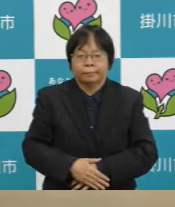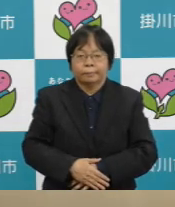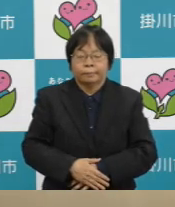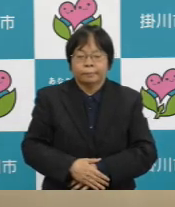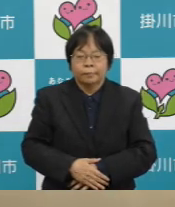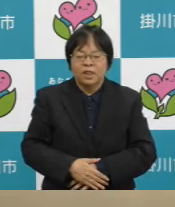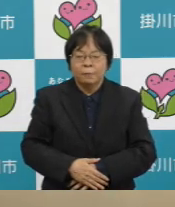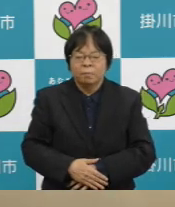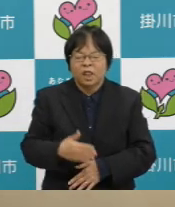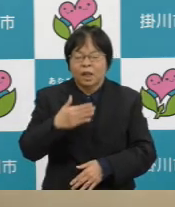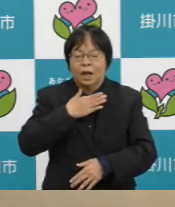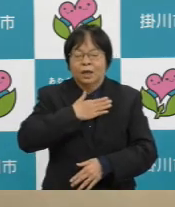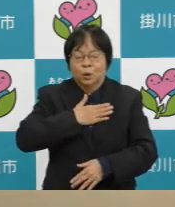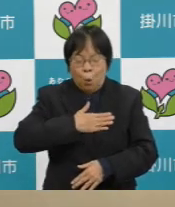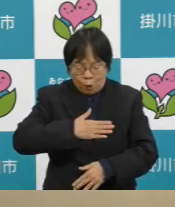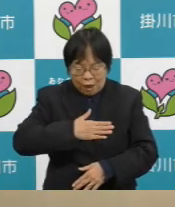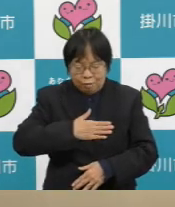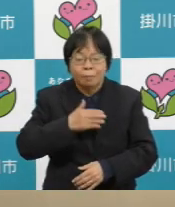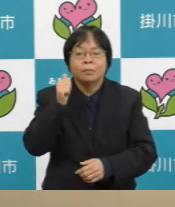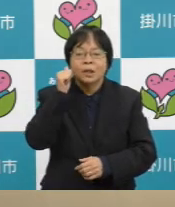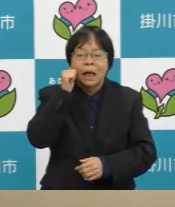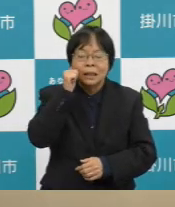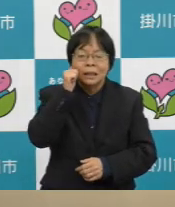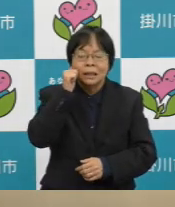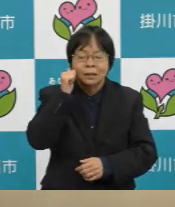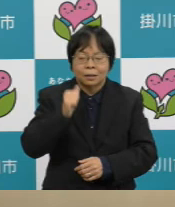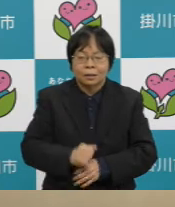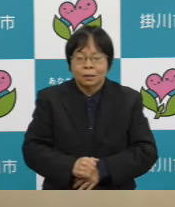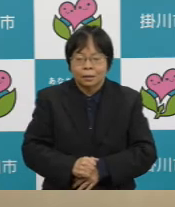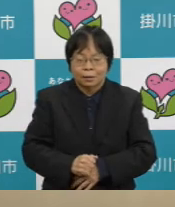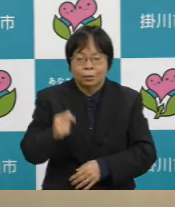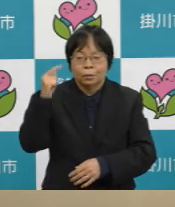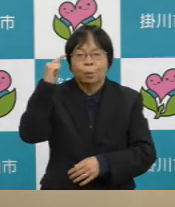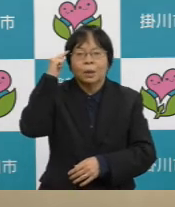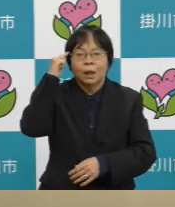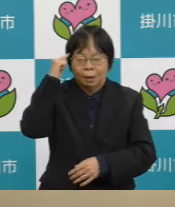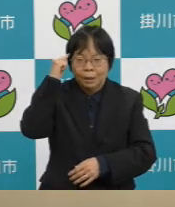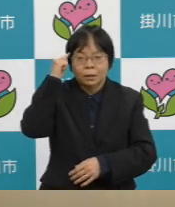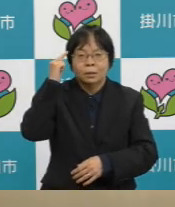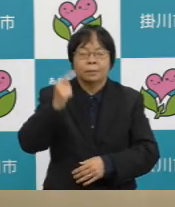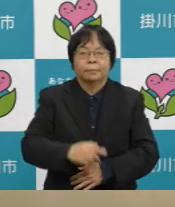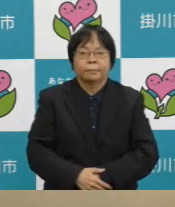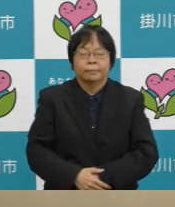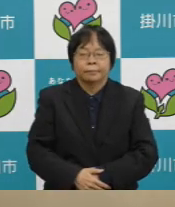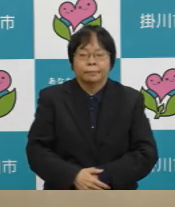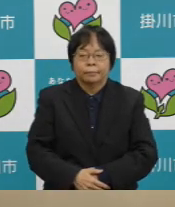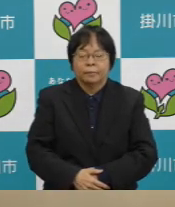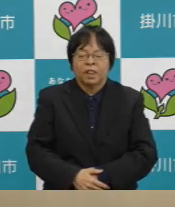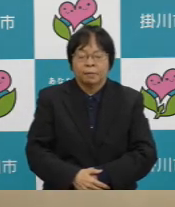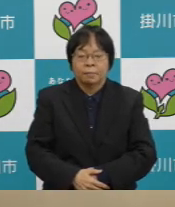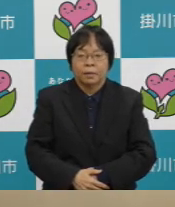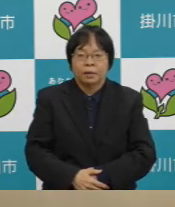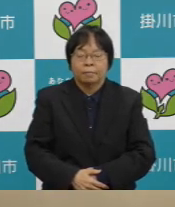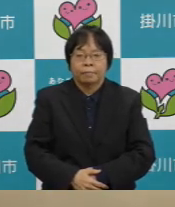承諾といいますか、難しいのではないかなというふうに思っていました。まあ、こういうことは